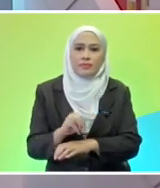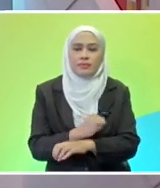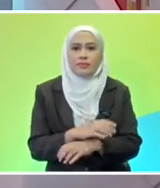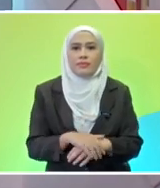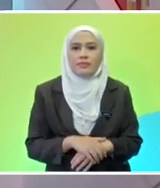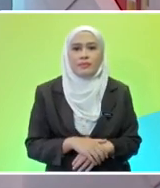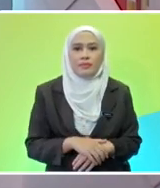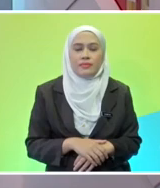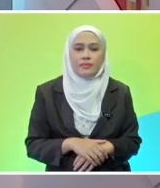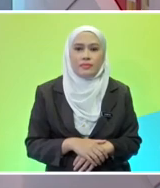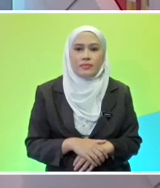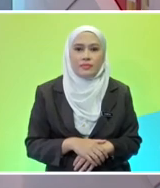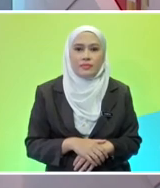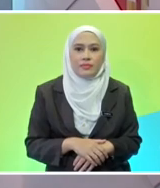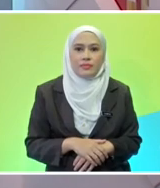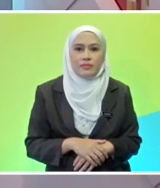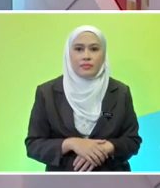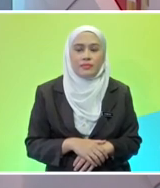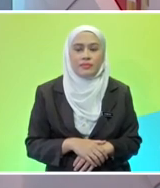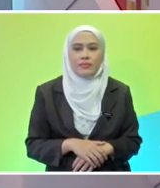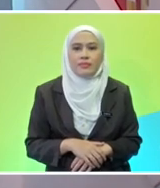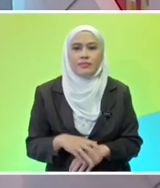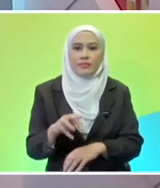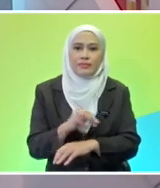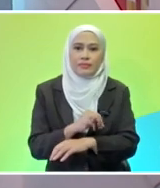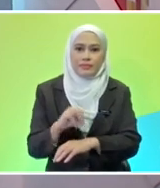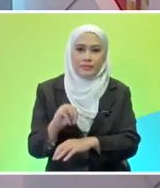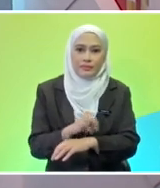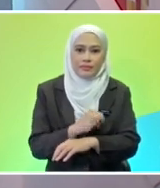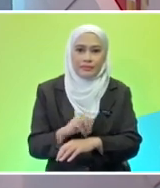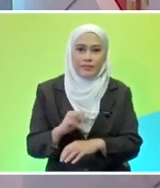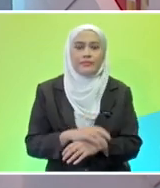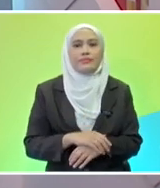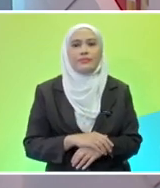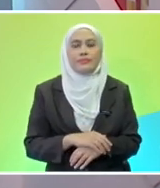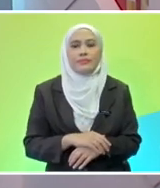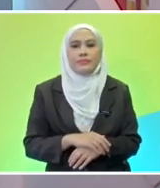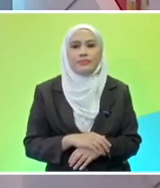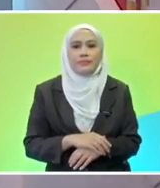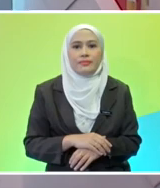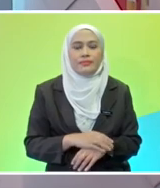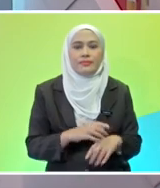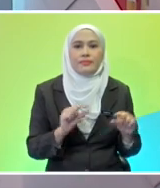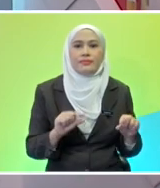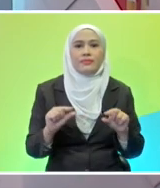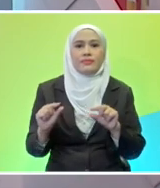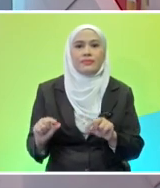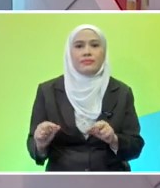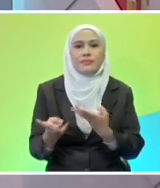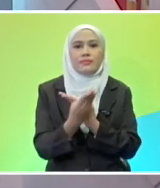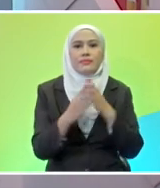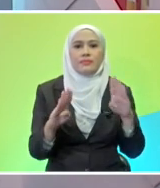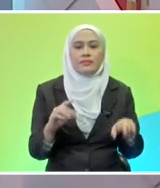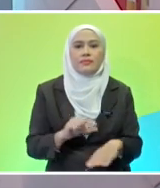sam, guli guli guli guli guli, ram sam sam, ram sam sam, ram sam sam, guli guli guli